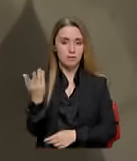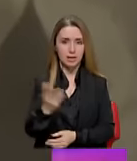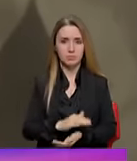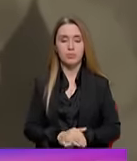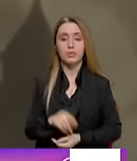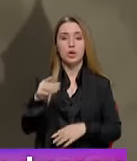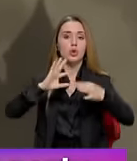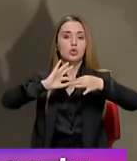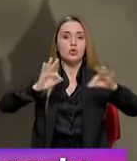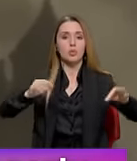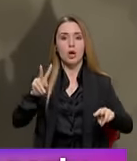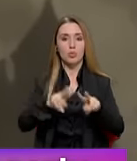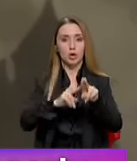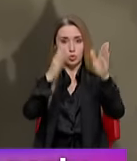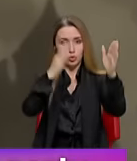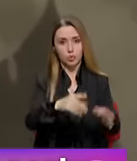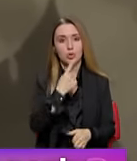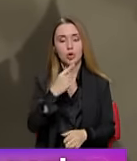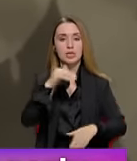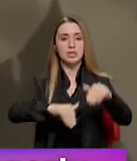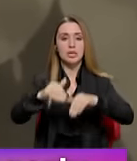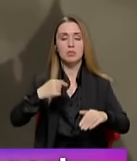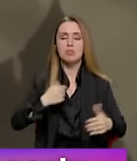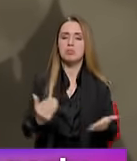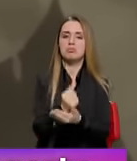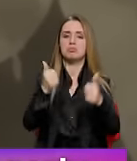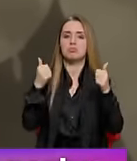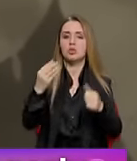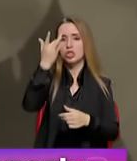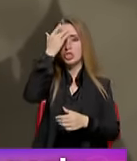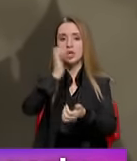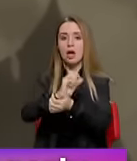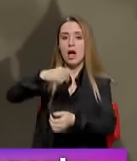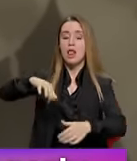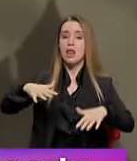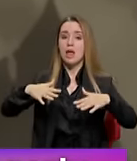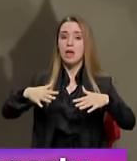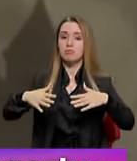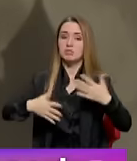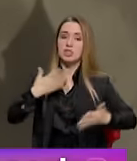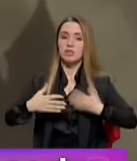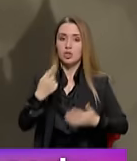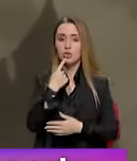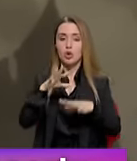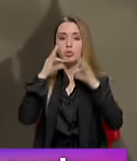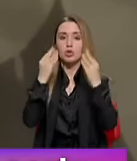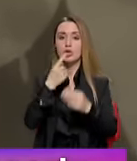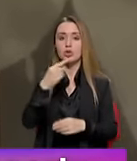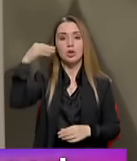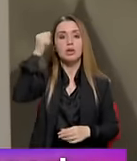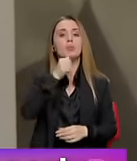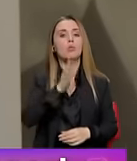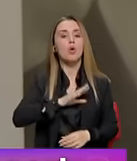E o sözlerde işte Murat kuruma ait seçimde öyle bir zafer kazanacağız ki şehit aileleri bayram edecek sözü ve Ekrem